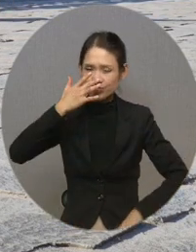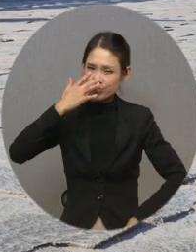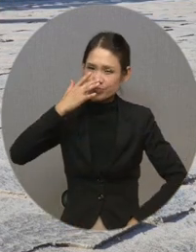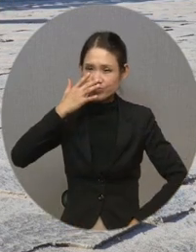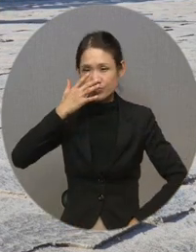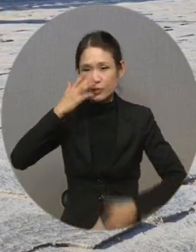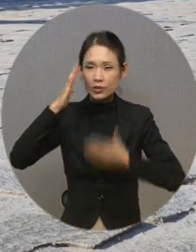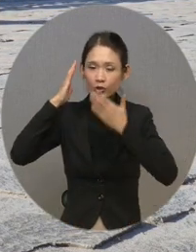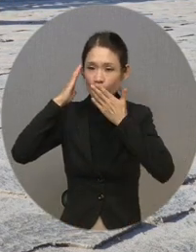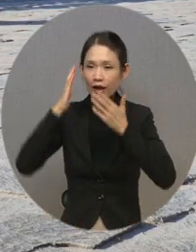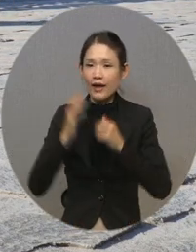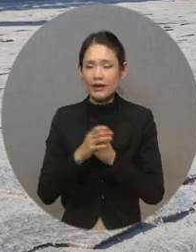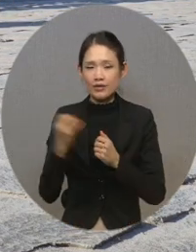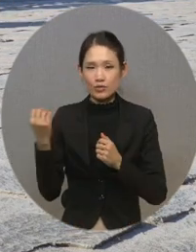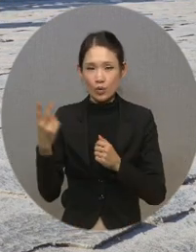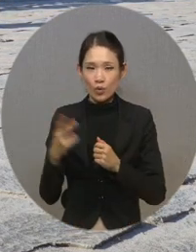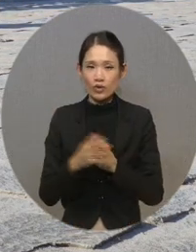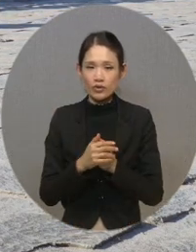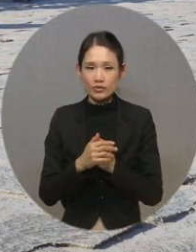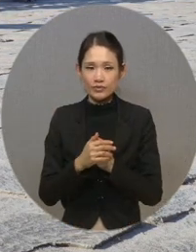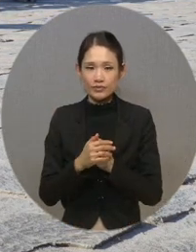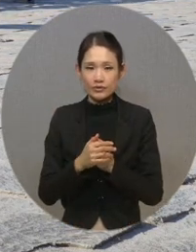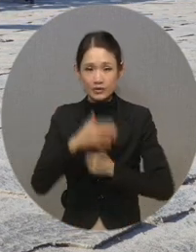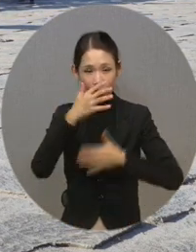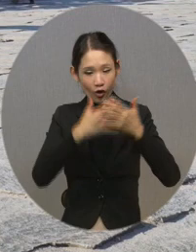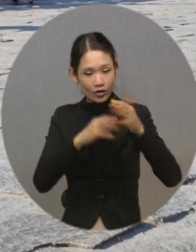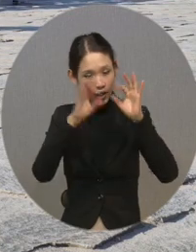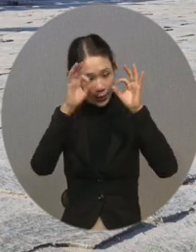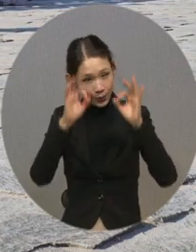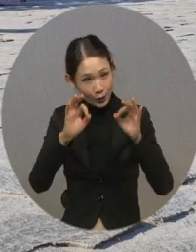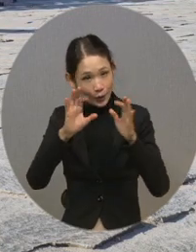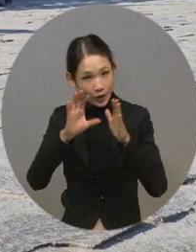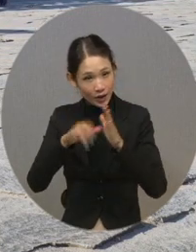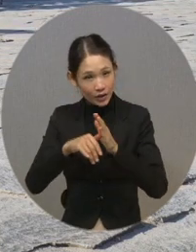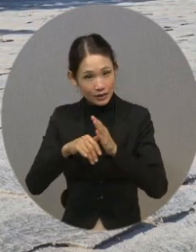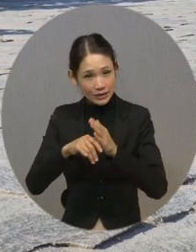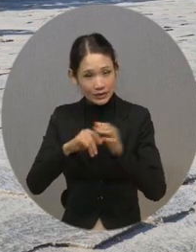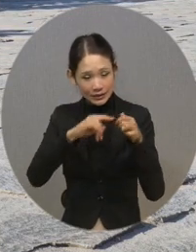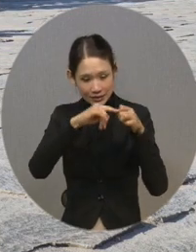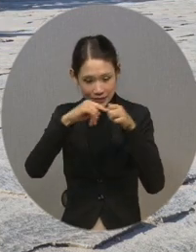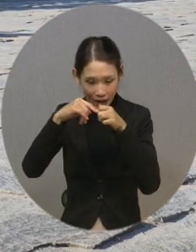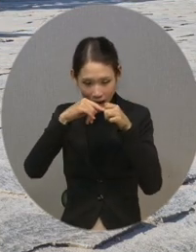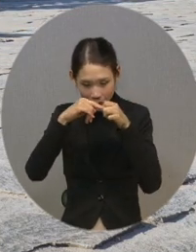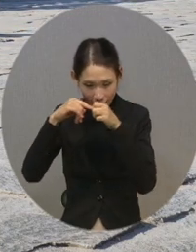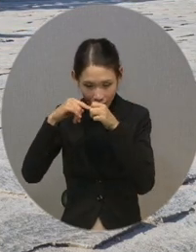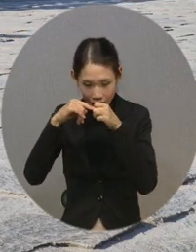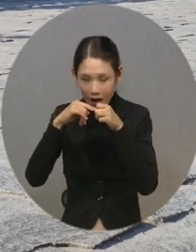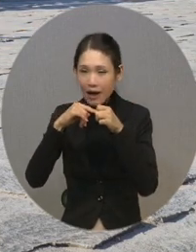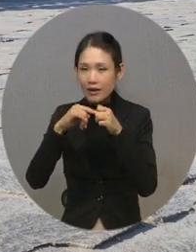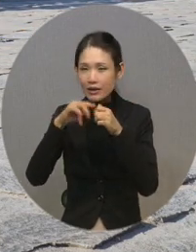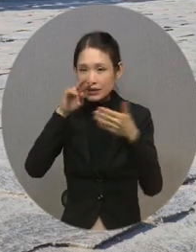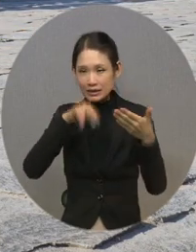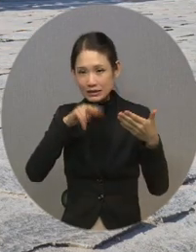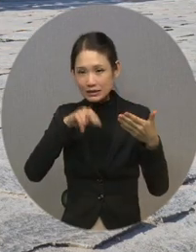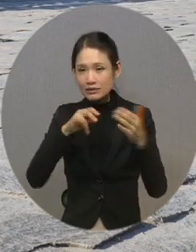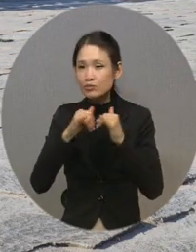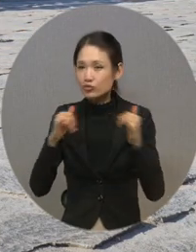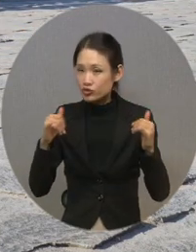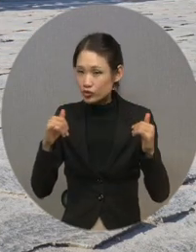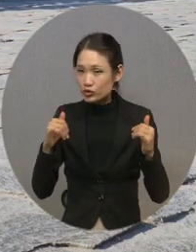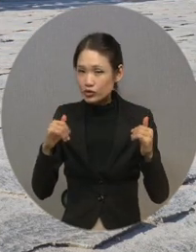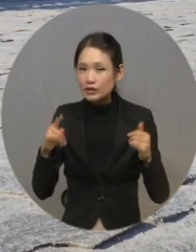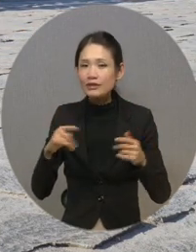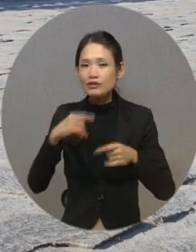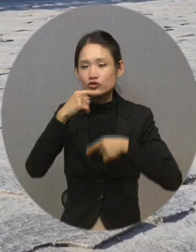모르는 청각장애인 분들이나 영상을 보실 때 그 자막을 많이 보셨던 분들에게는